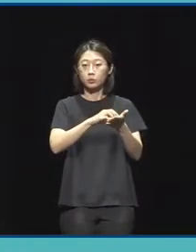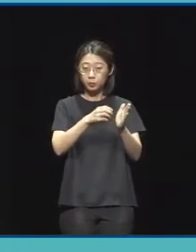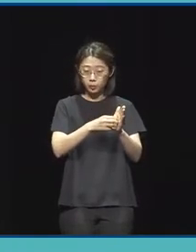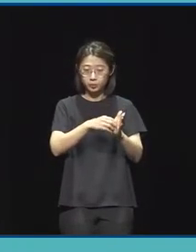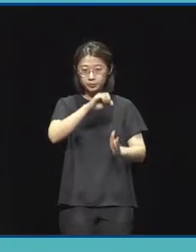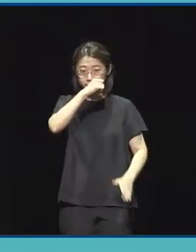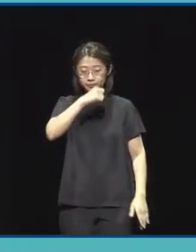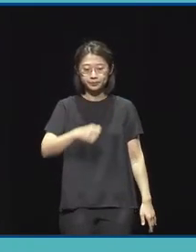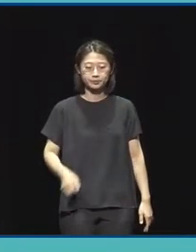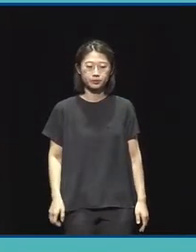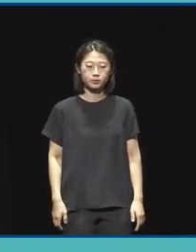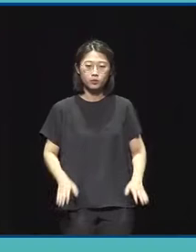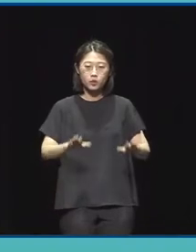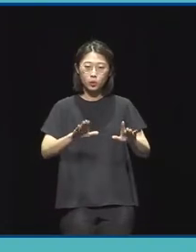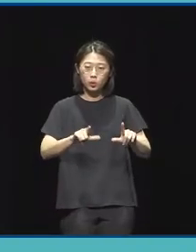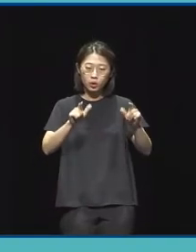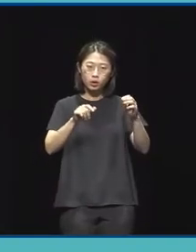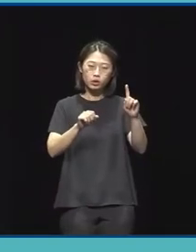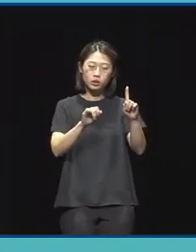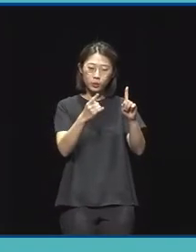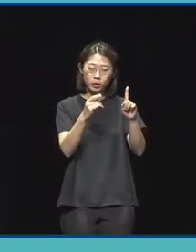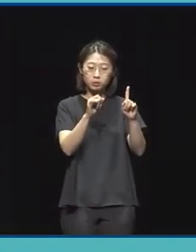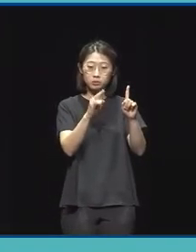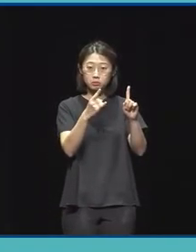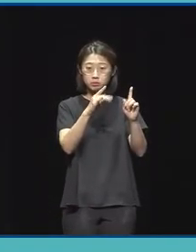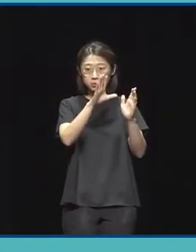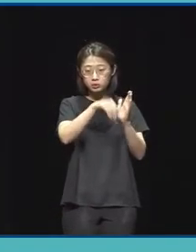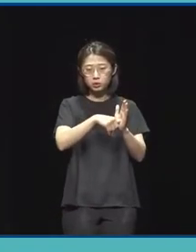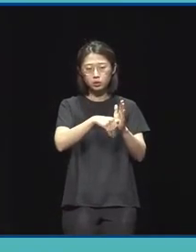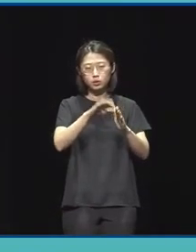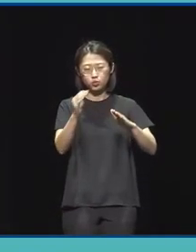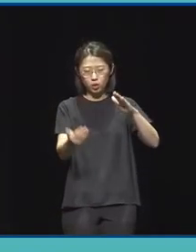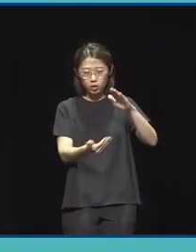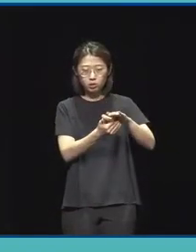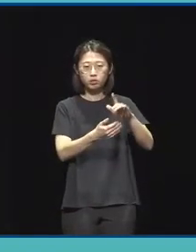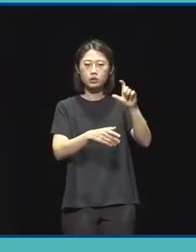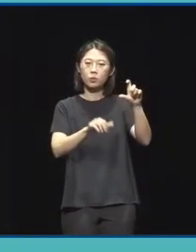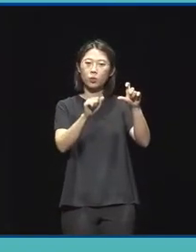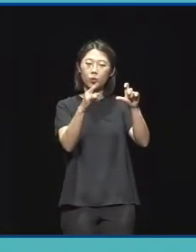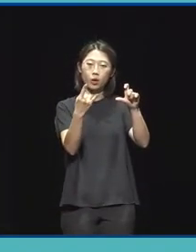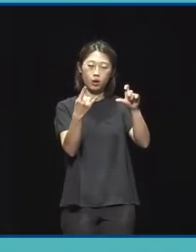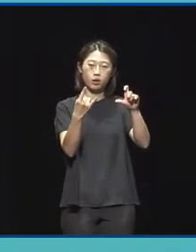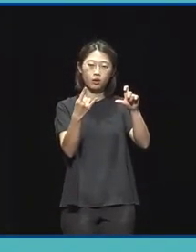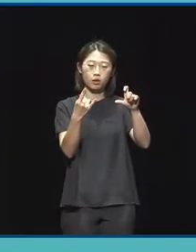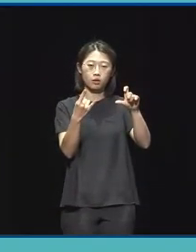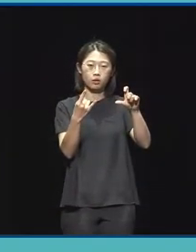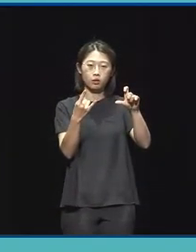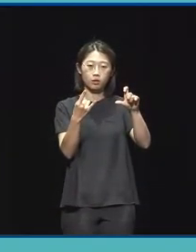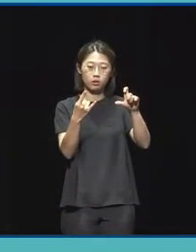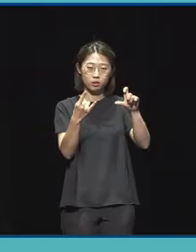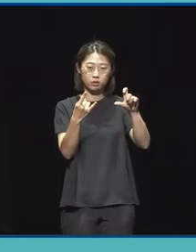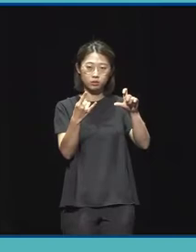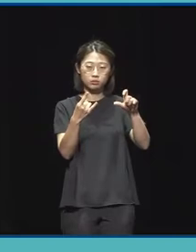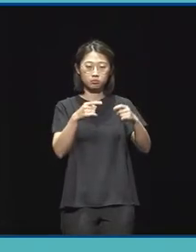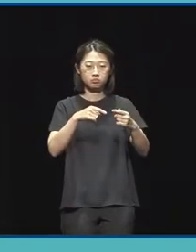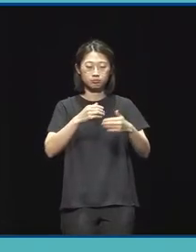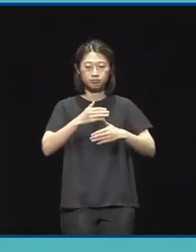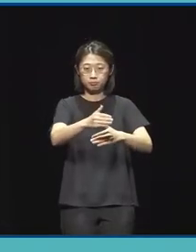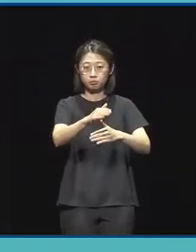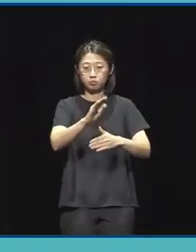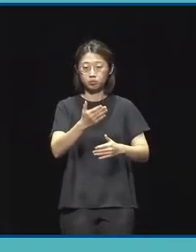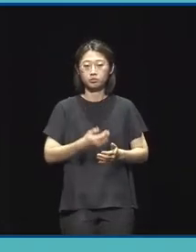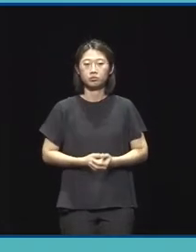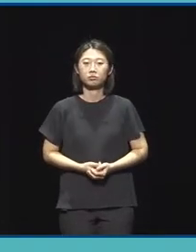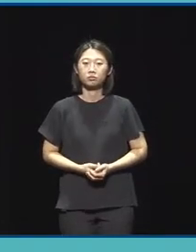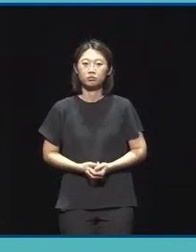올해까지 그 회당 저희가 여러 번 최대 15회 정도까지 저희가 순회를 하시게 될 텐데요